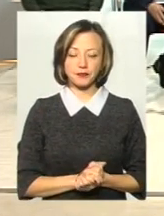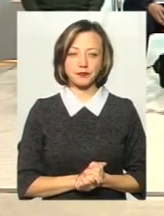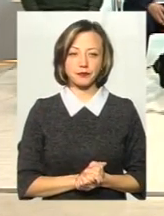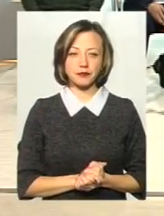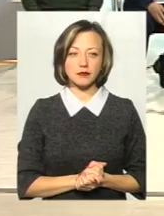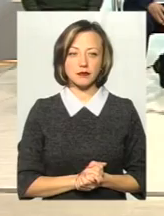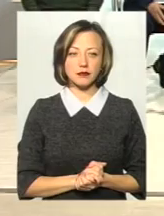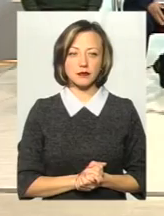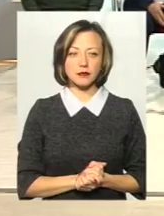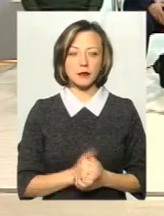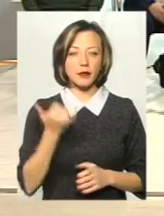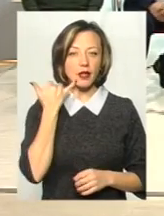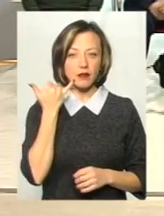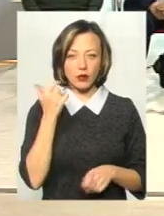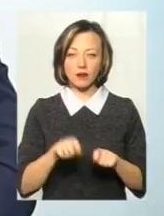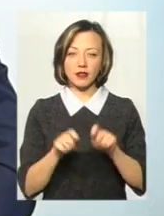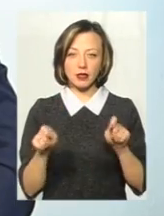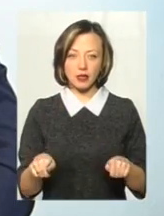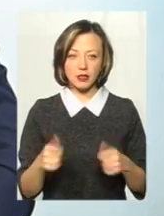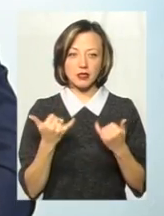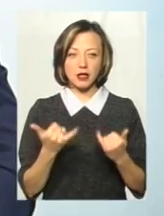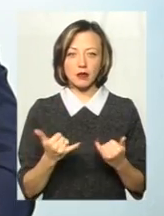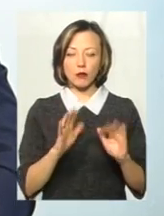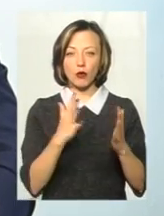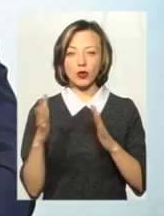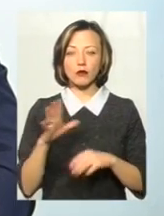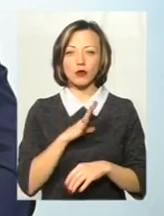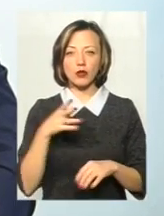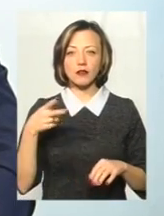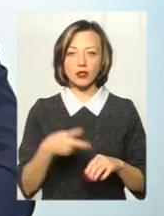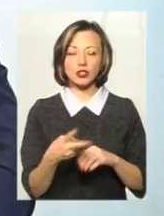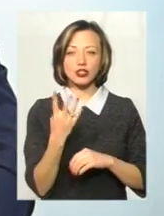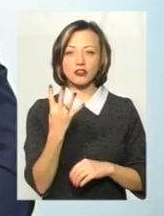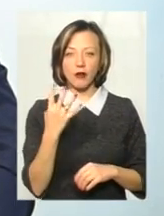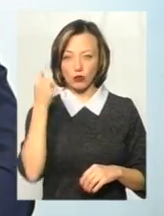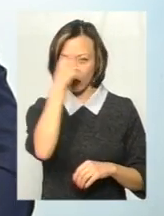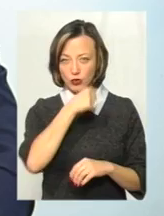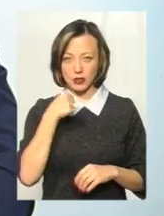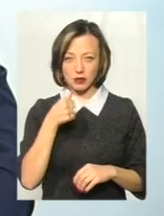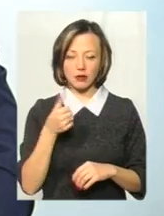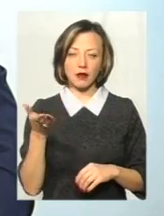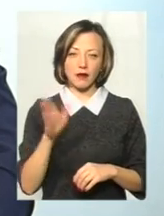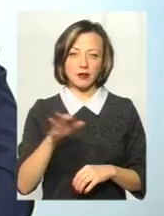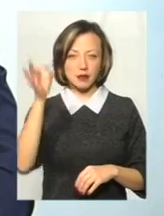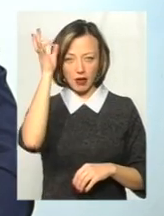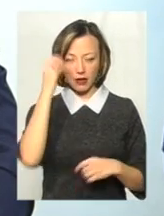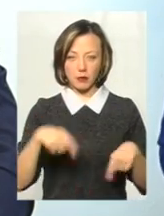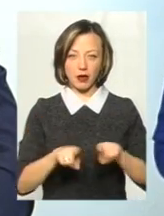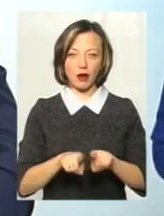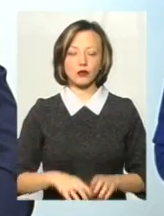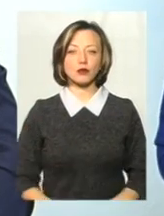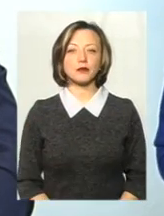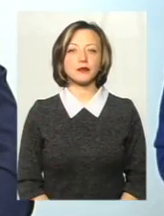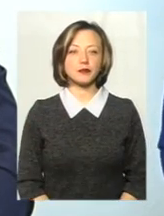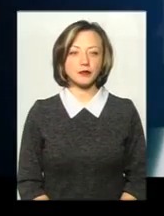питання. Телефони студії відкриті. А зараз про події, які були у 2004 році, давайте згадаємо також у